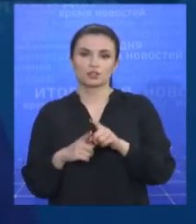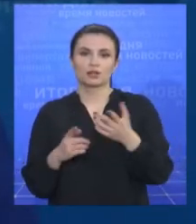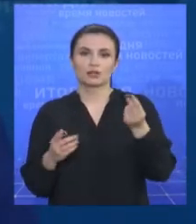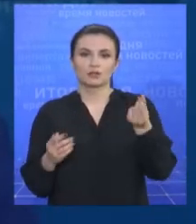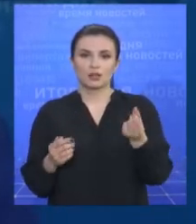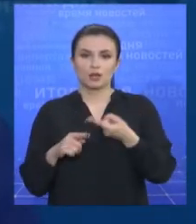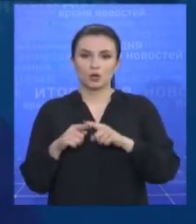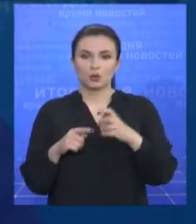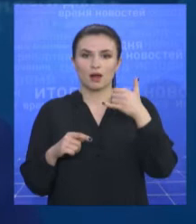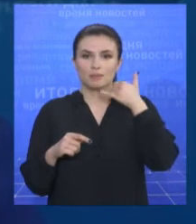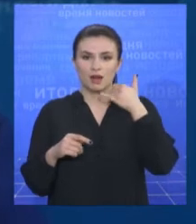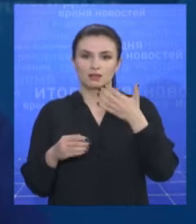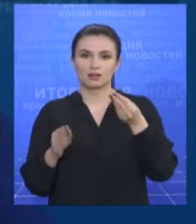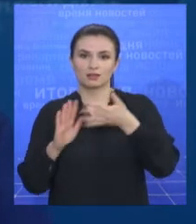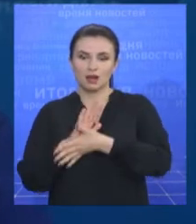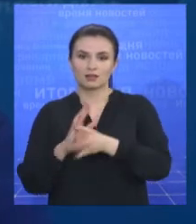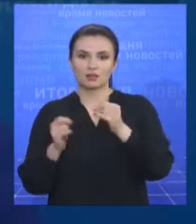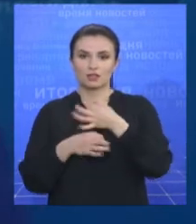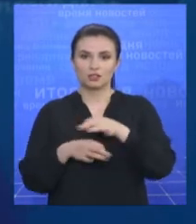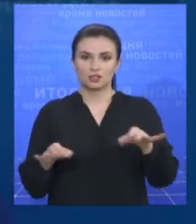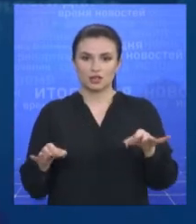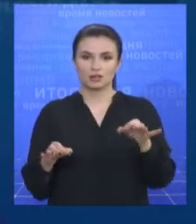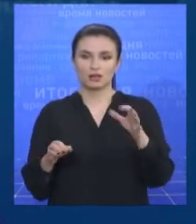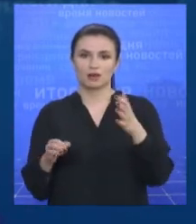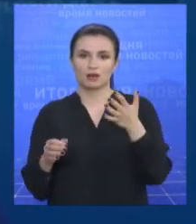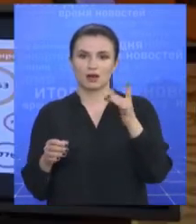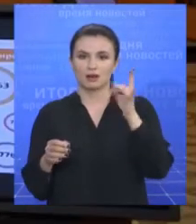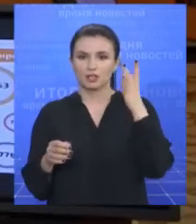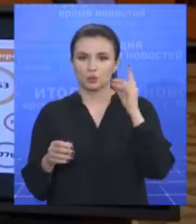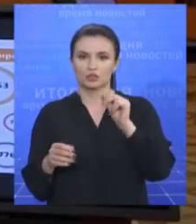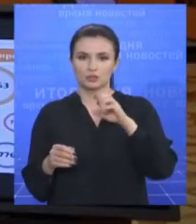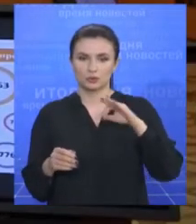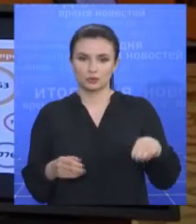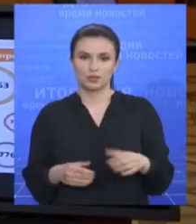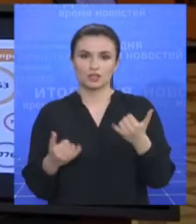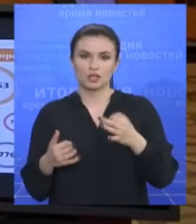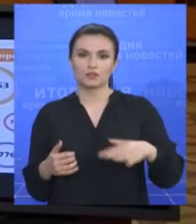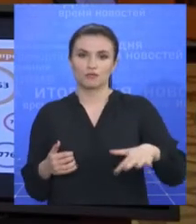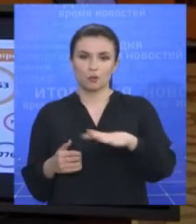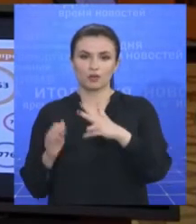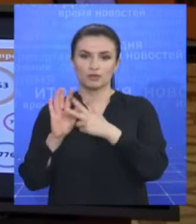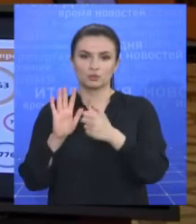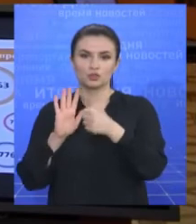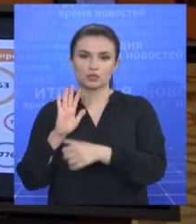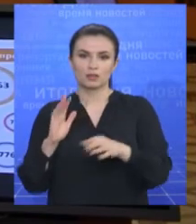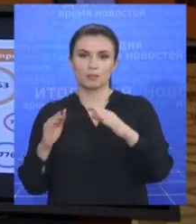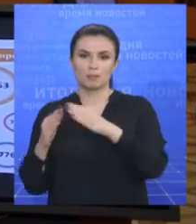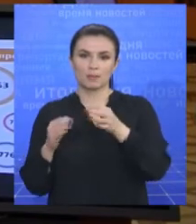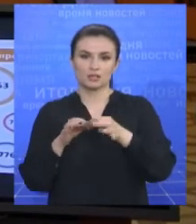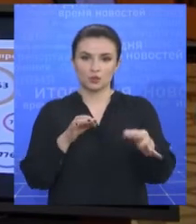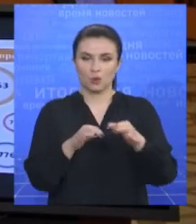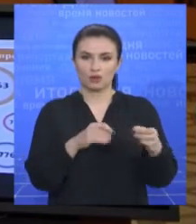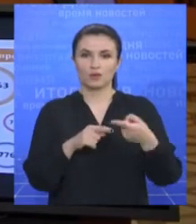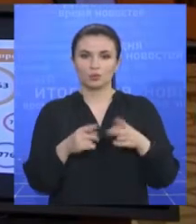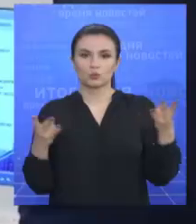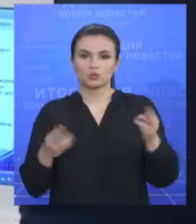деньги, которые операторы тратят на разрешение на использование радиочастот. Сейчас в области 760 поселков, где нужно